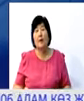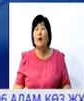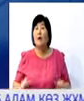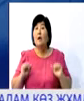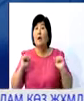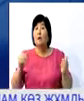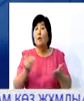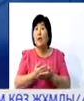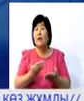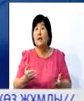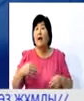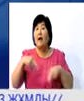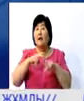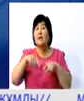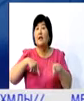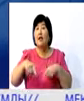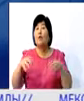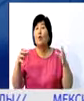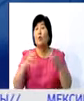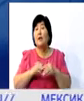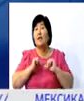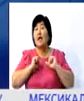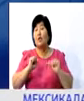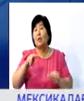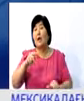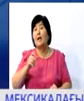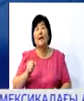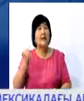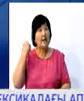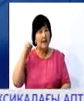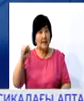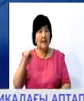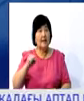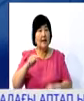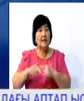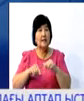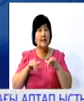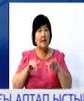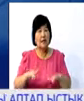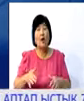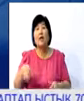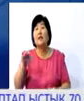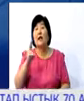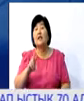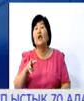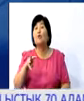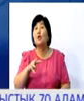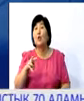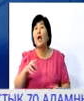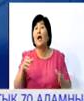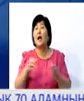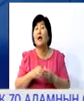Спорт жаңалықтары. Астана футбол командасының Чемпиондар Лигасындағы жеңісті сериясы жалғасуда. Данияның Мютюланд